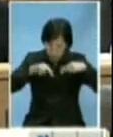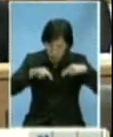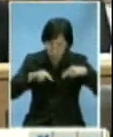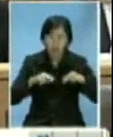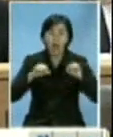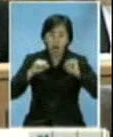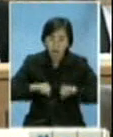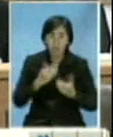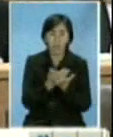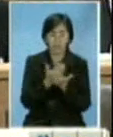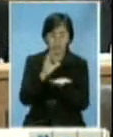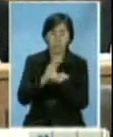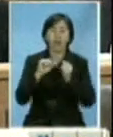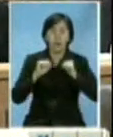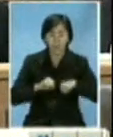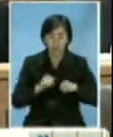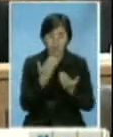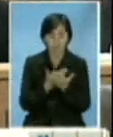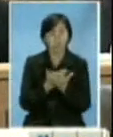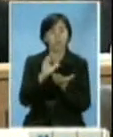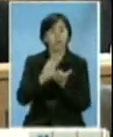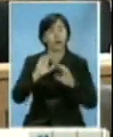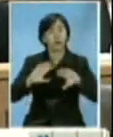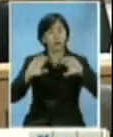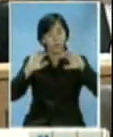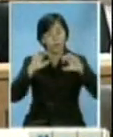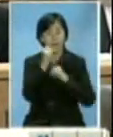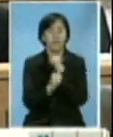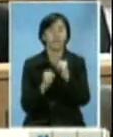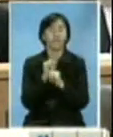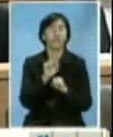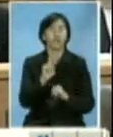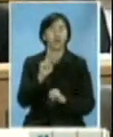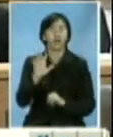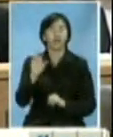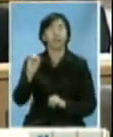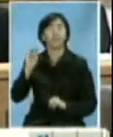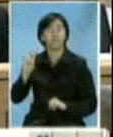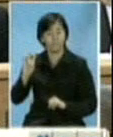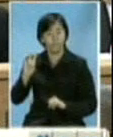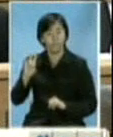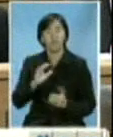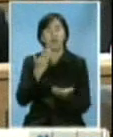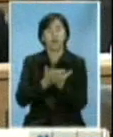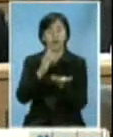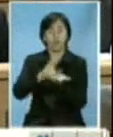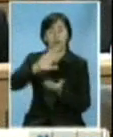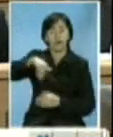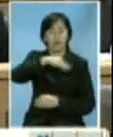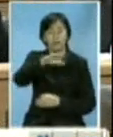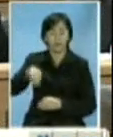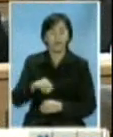อนุมัติเงินงบประมาณรายจ่ายประจำปีงบประมาณพ.ศ 25 7จำนวน